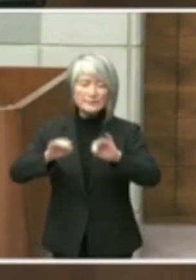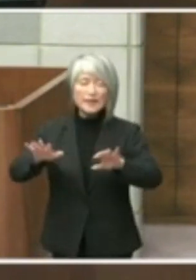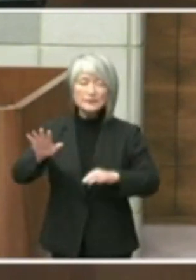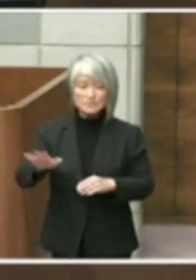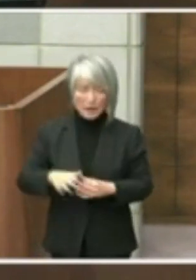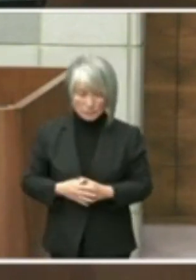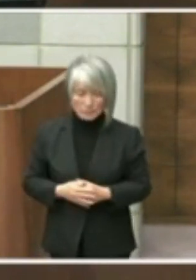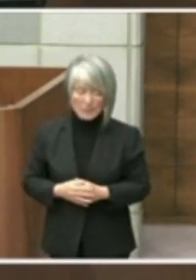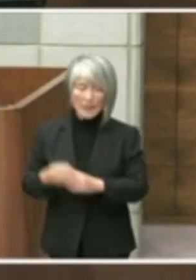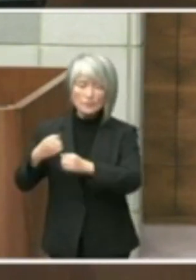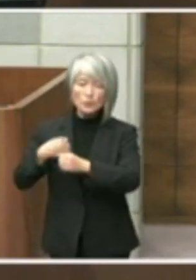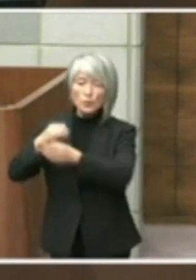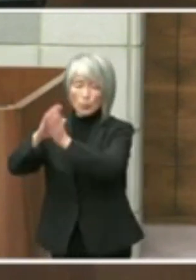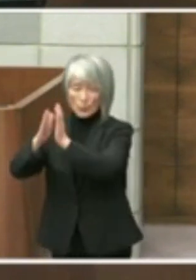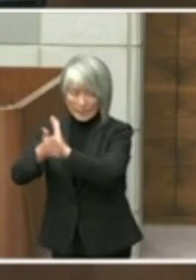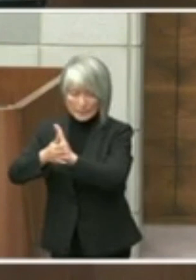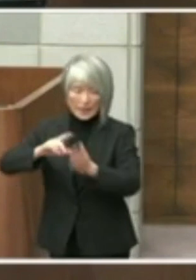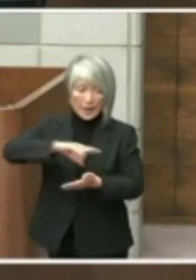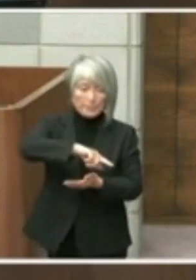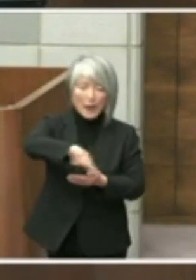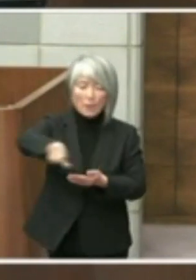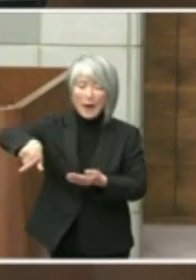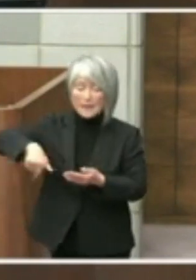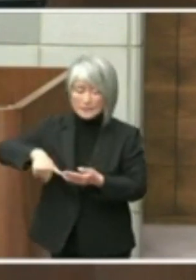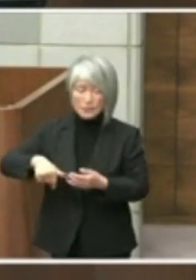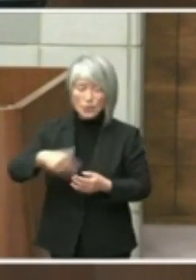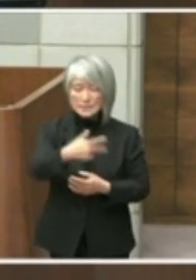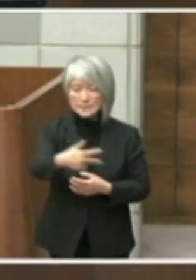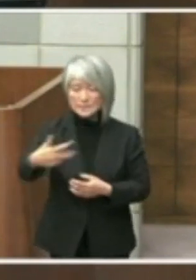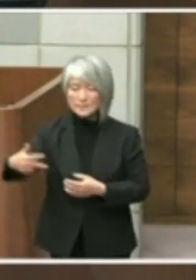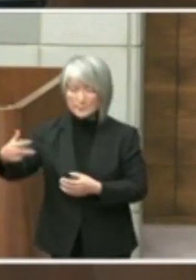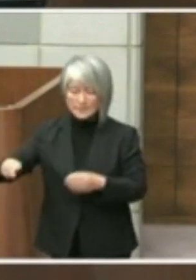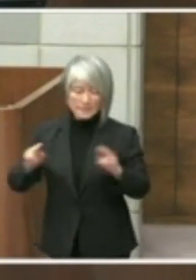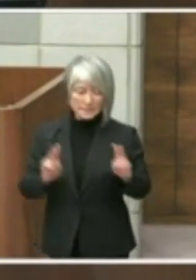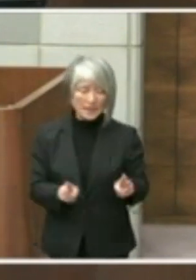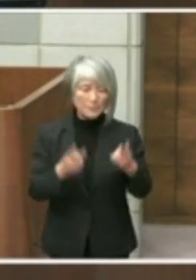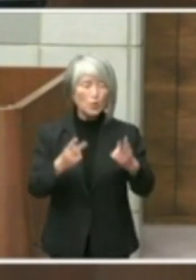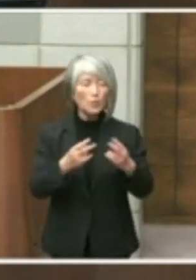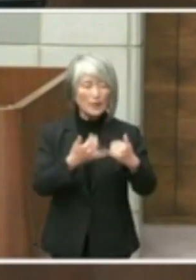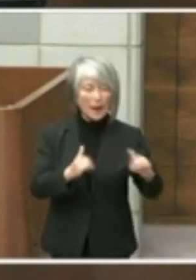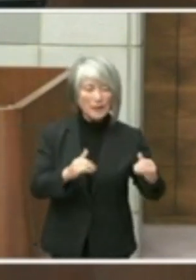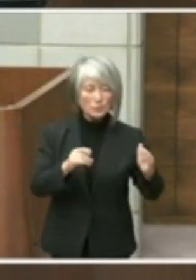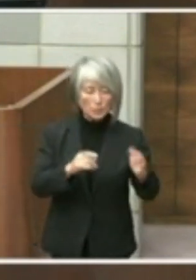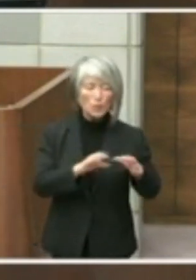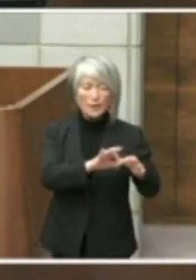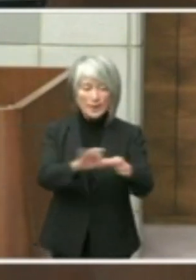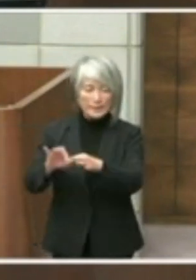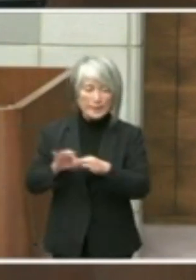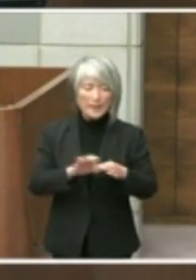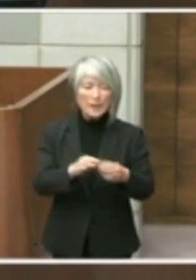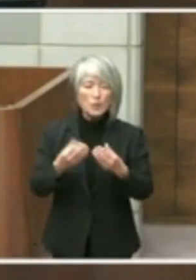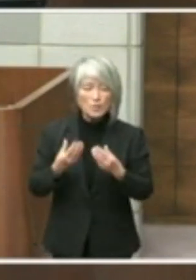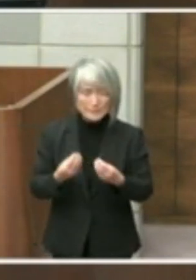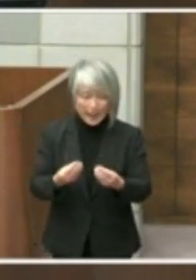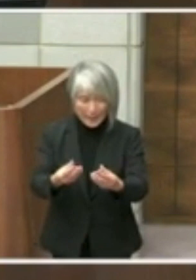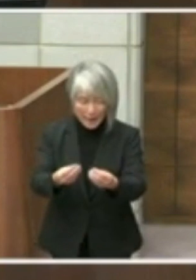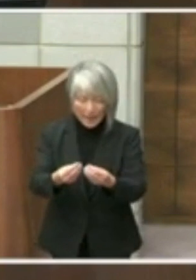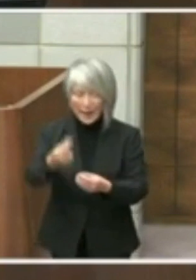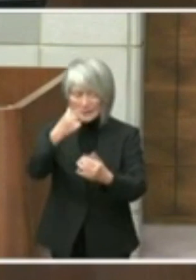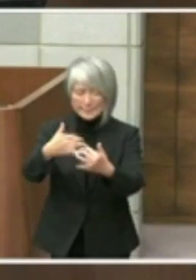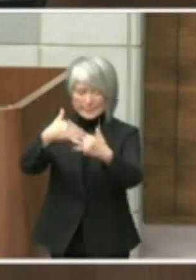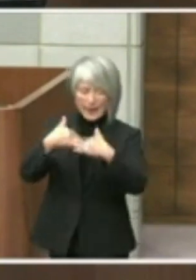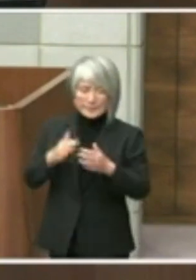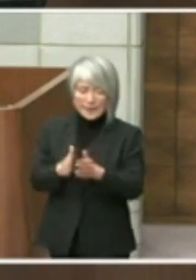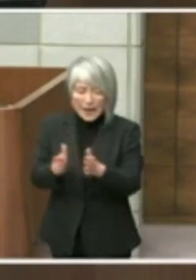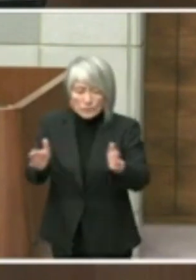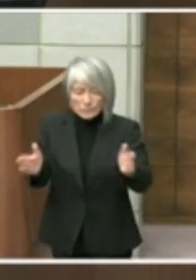や周辺自治体、専門家としっかり連携しながら被害拡大の防止に努めてまいりますので、よ